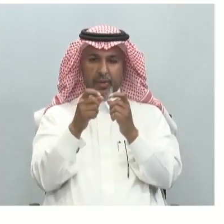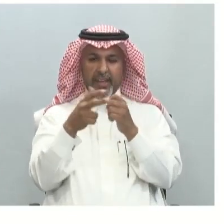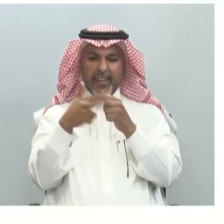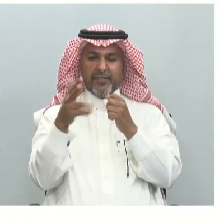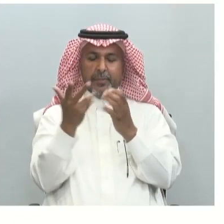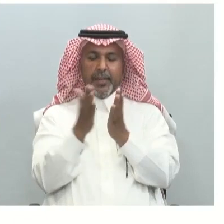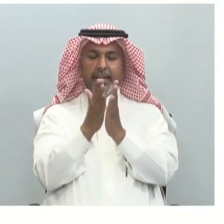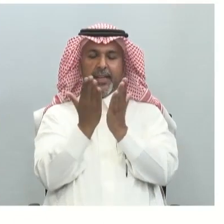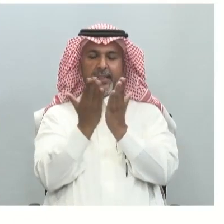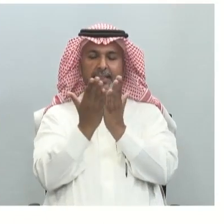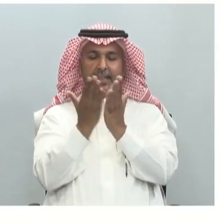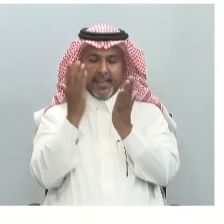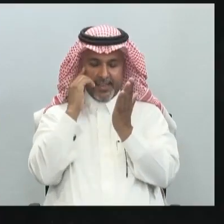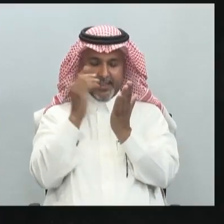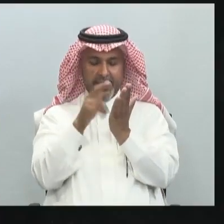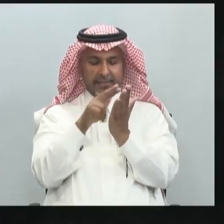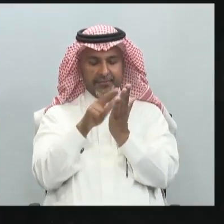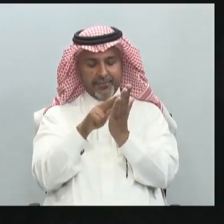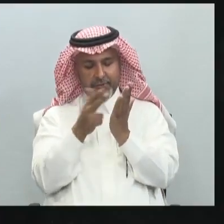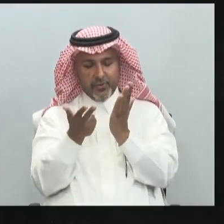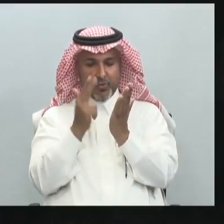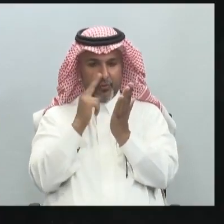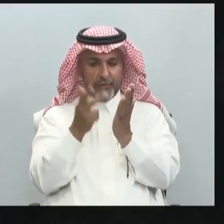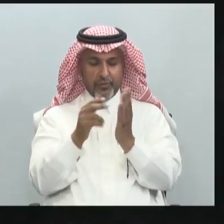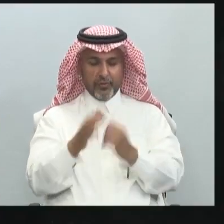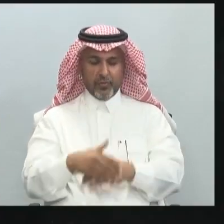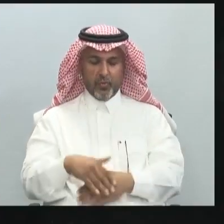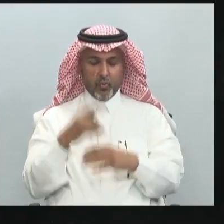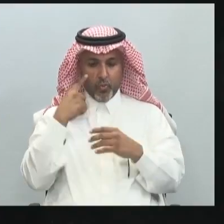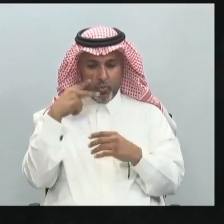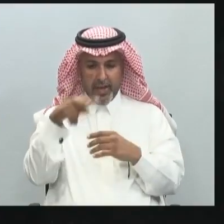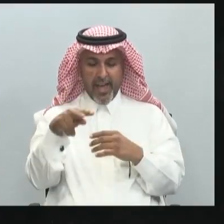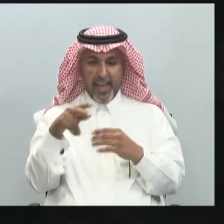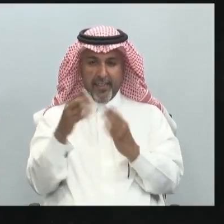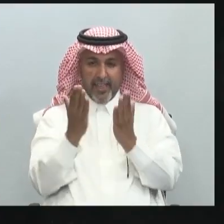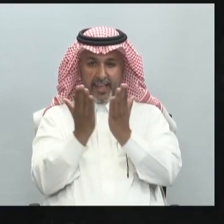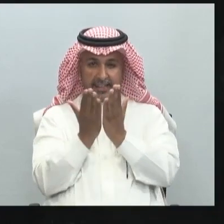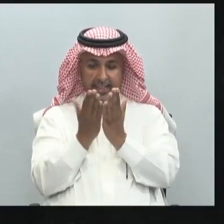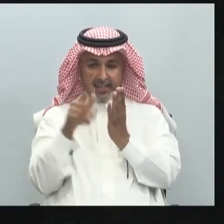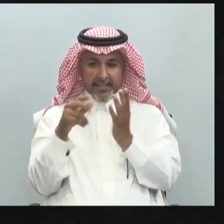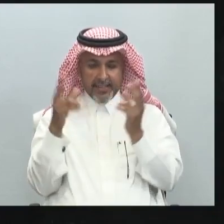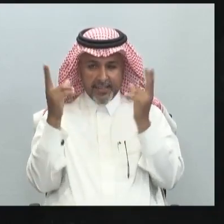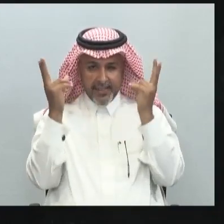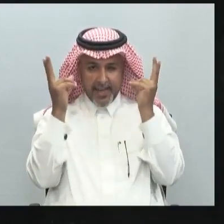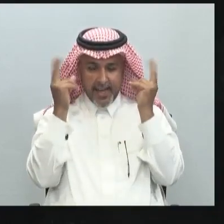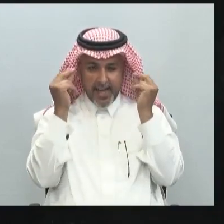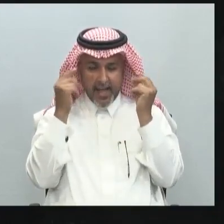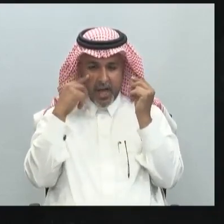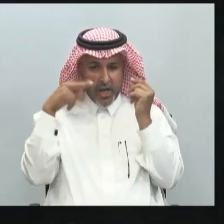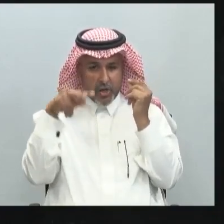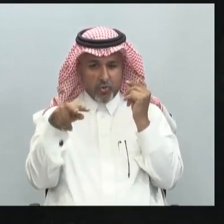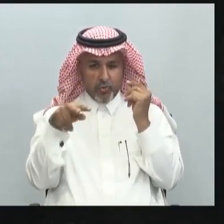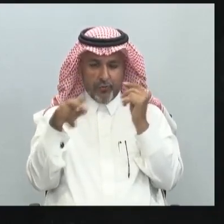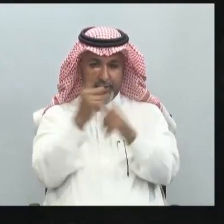مهارات سابقه نشخص استعدادك عزيزي الطالب عزيزي الطالبه لهذا الفصل من الافضل انك